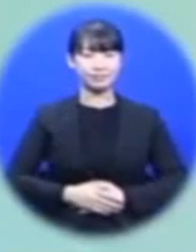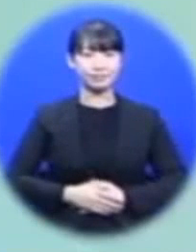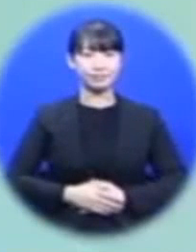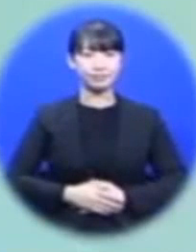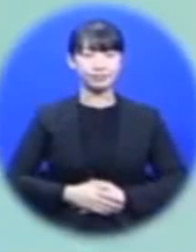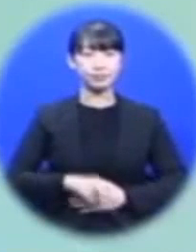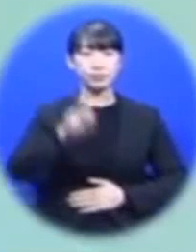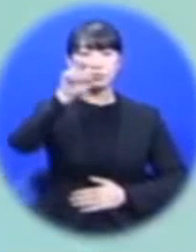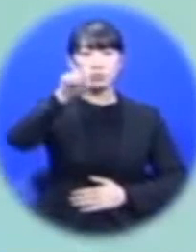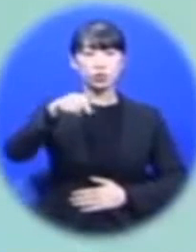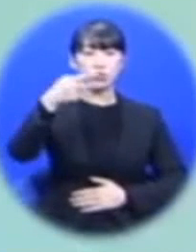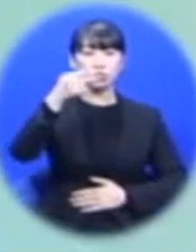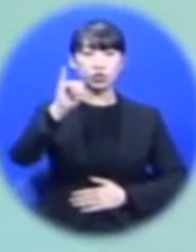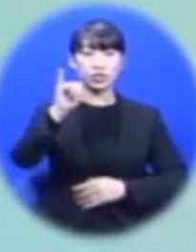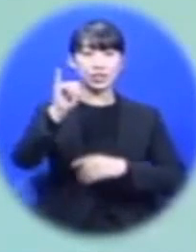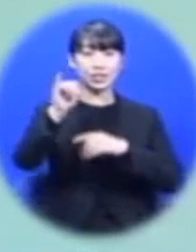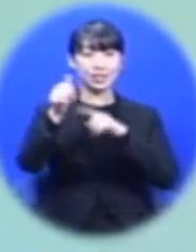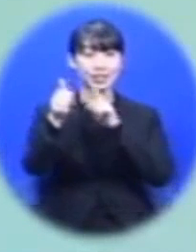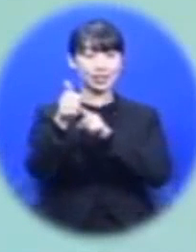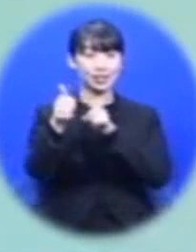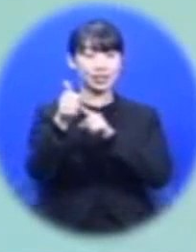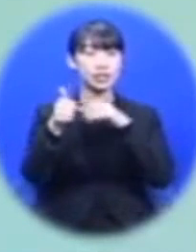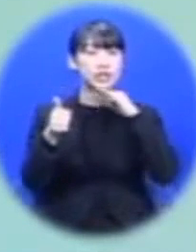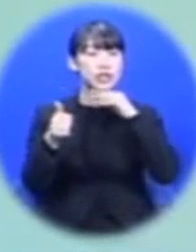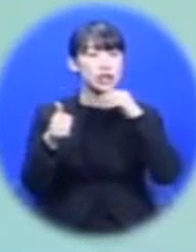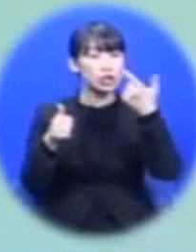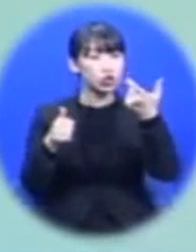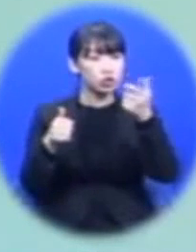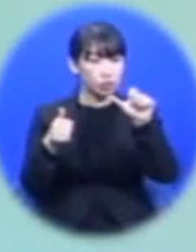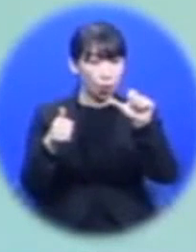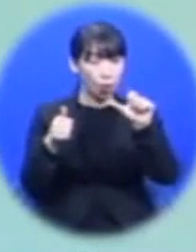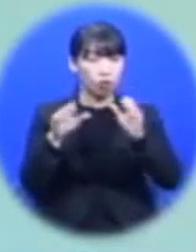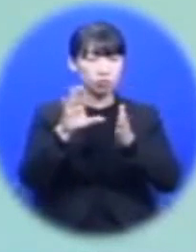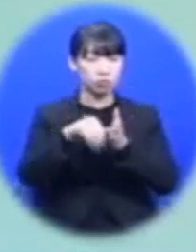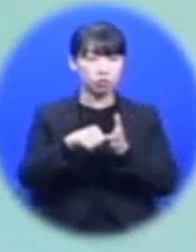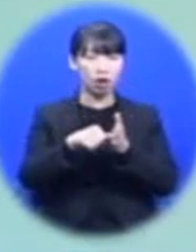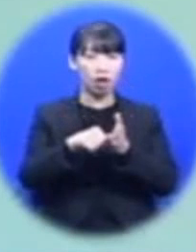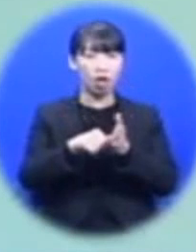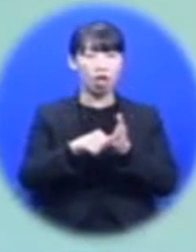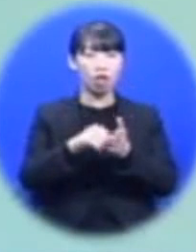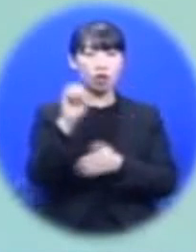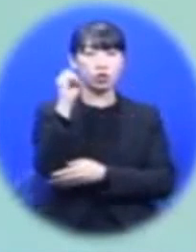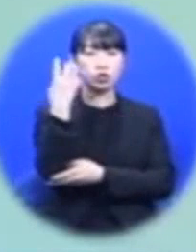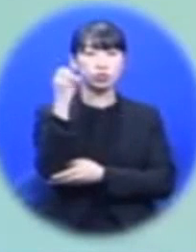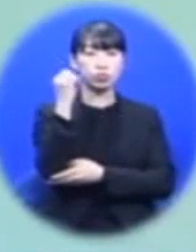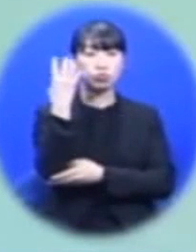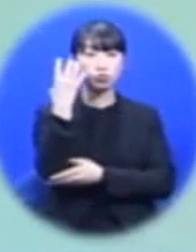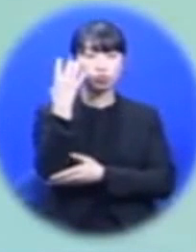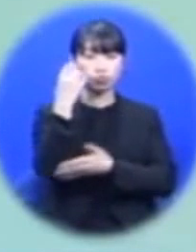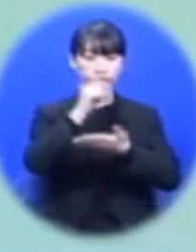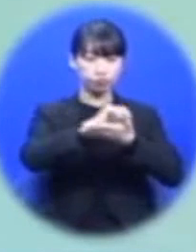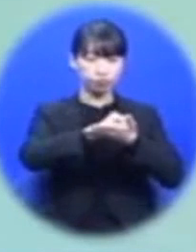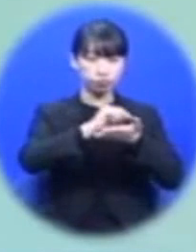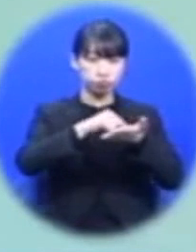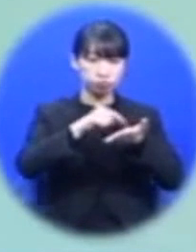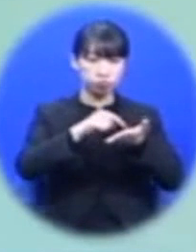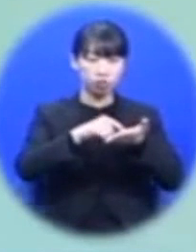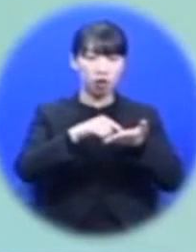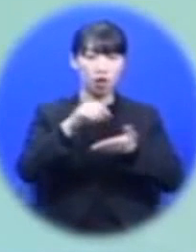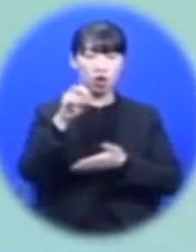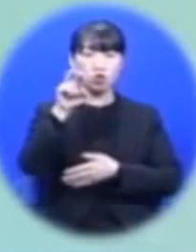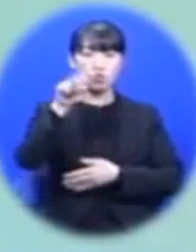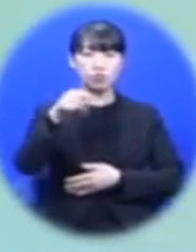무디가 65세가 되었을 때 어느 날 신문 기사에 무디가 이제 나이가 많이